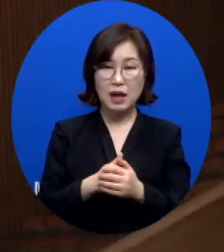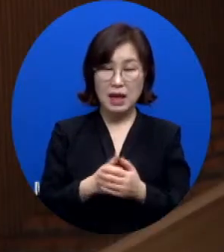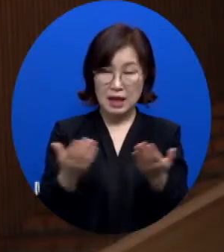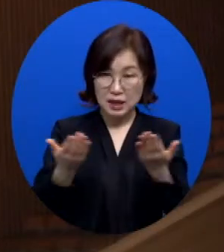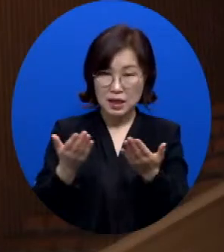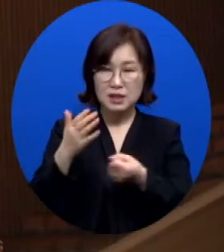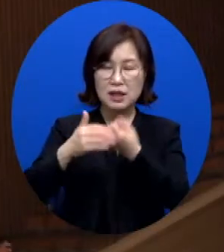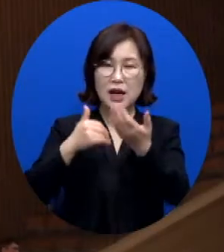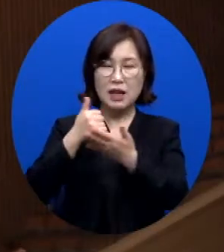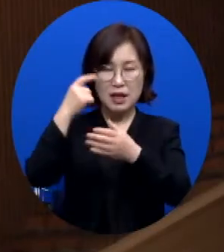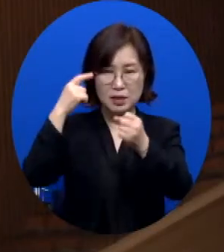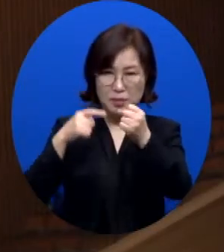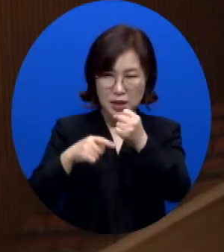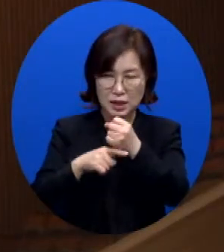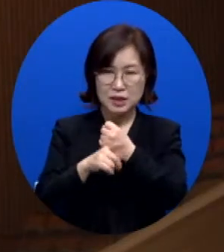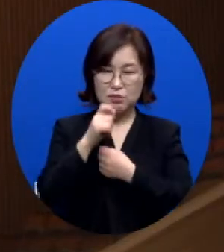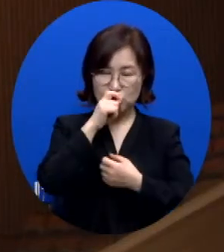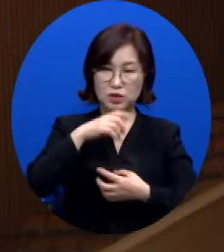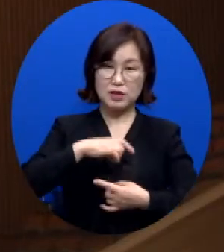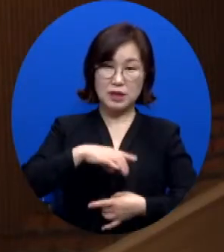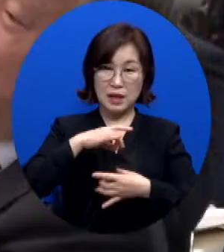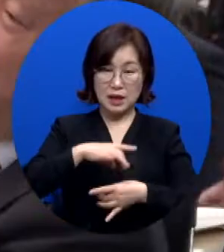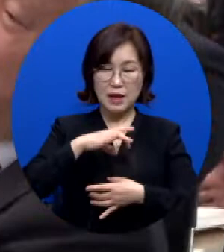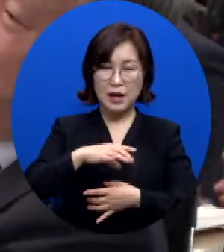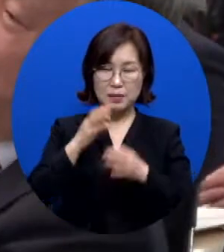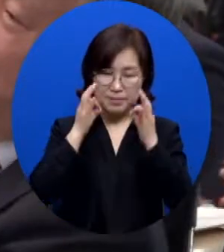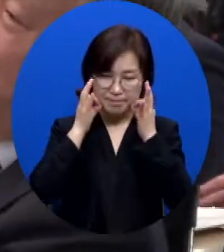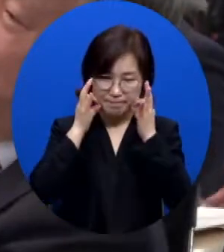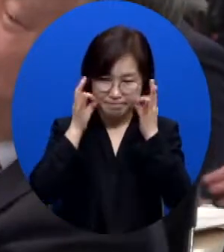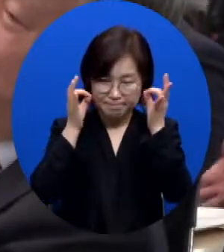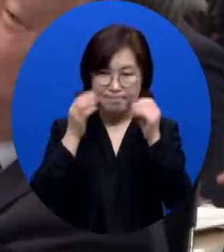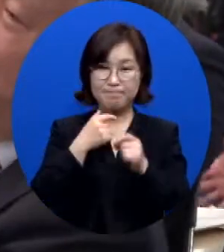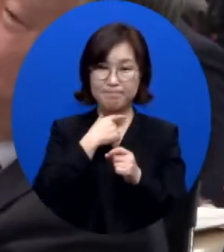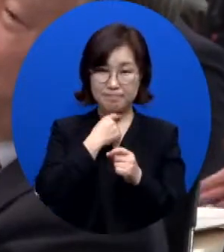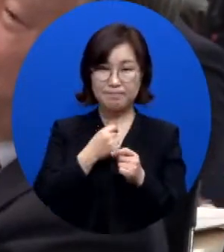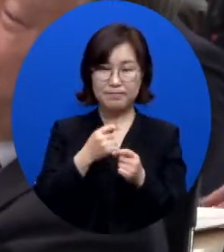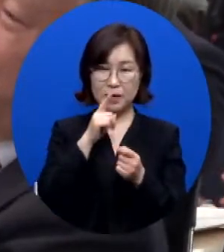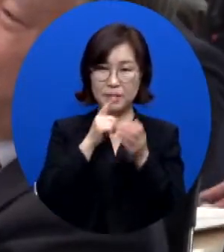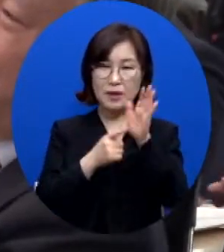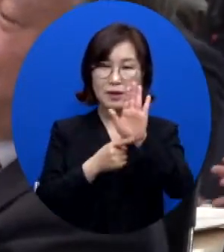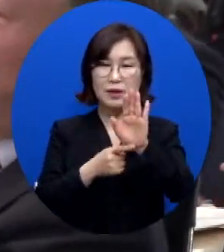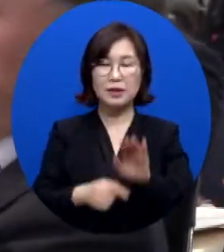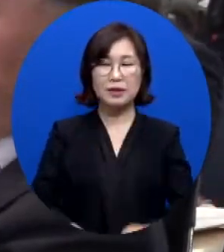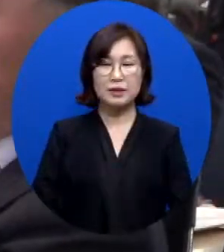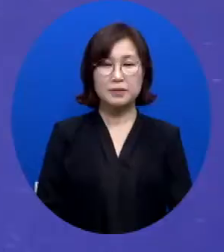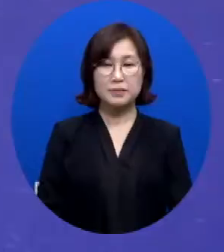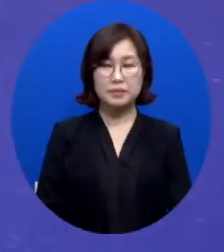일하시는 하나님의 뜻을 깊이 묵상하며 최선을 다하겠다고 취임사를 전했습니다.